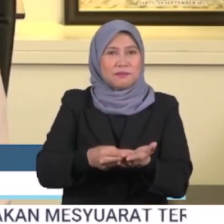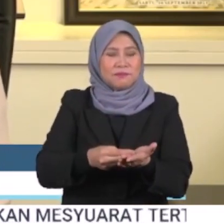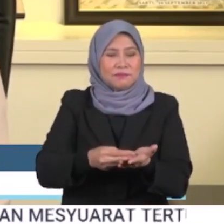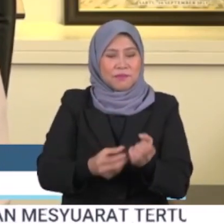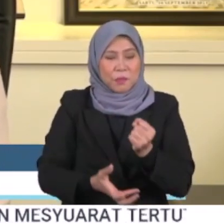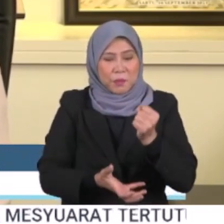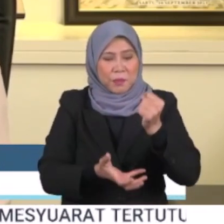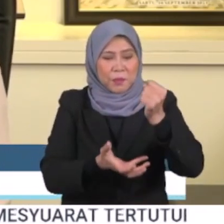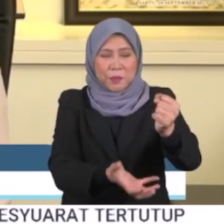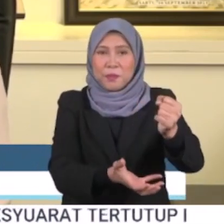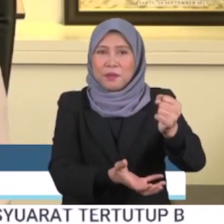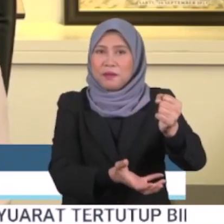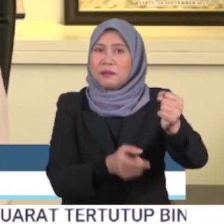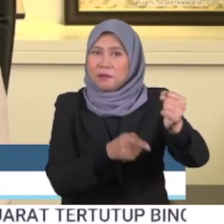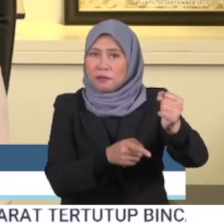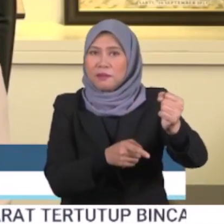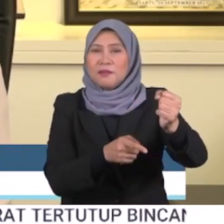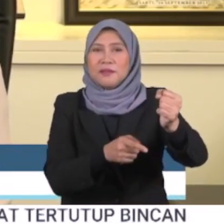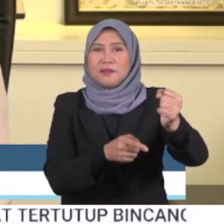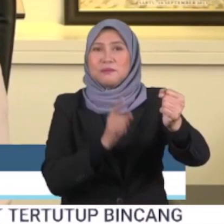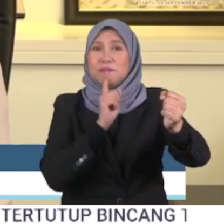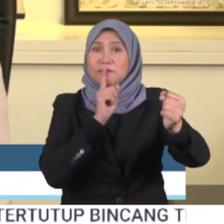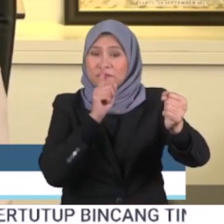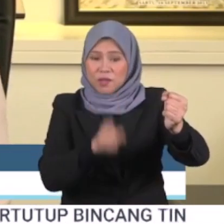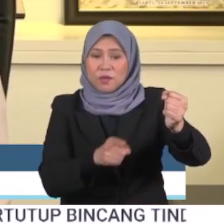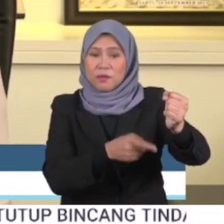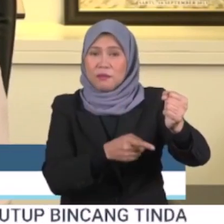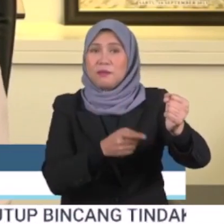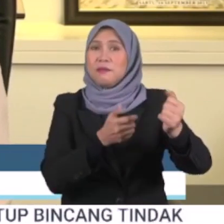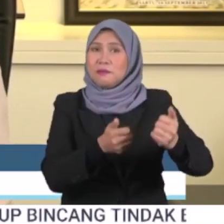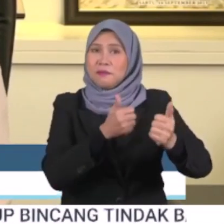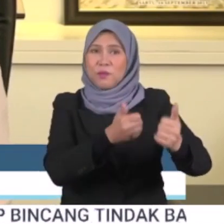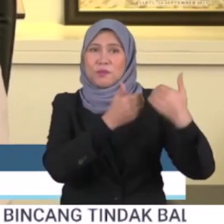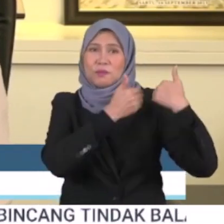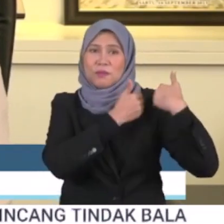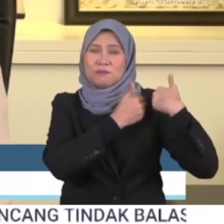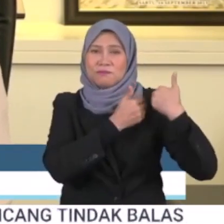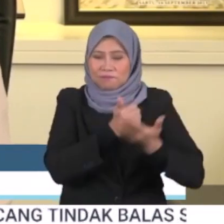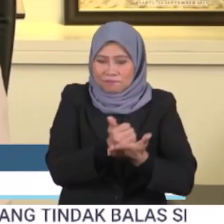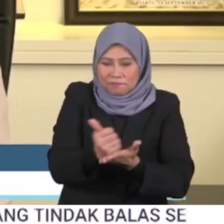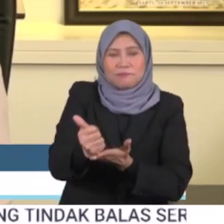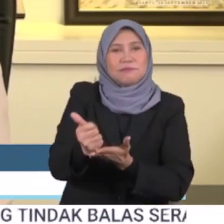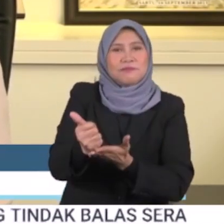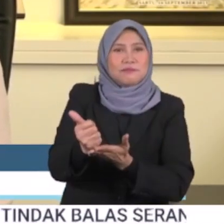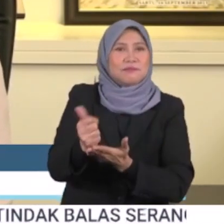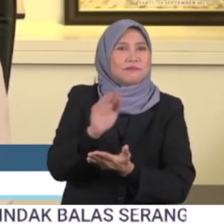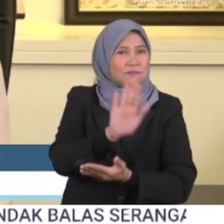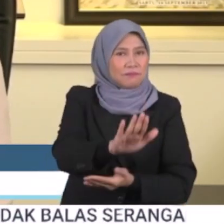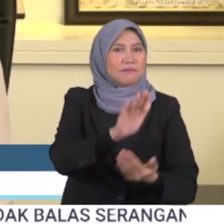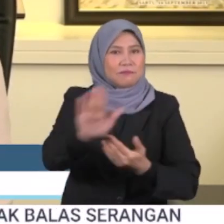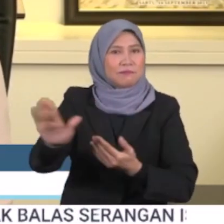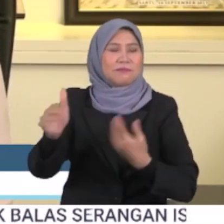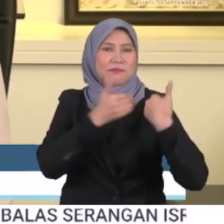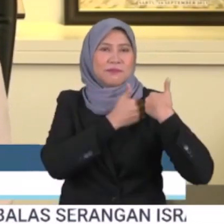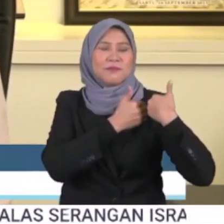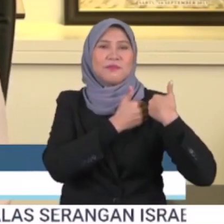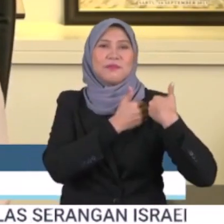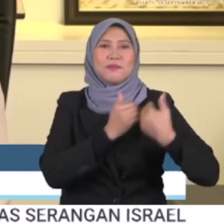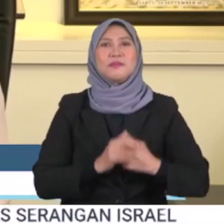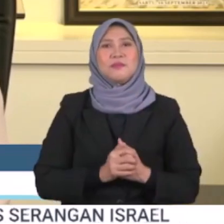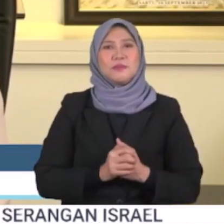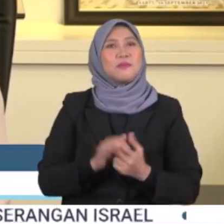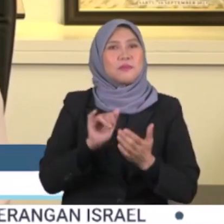yang diberikan kepada kita ini, kita perlu pastikan amanah besar yang kita pegang kan, dan juga ini